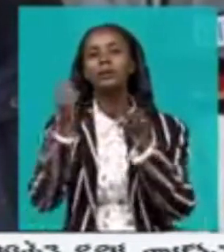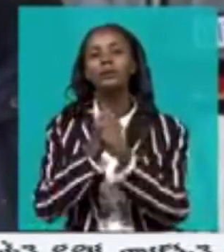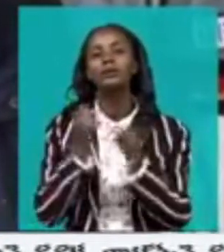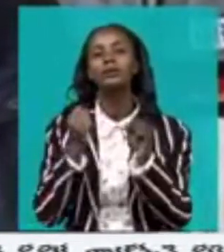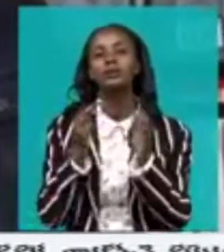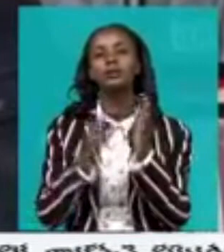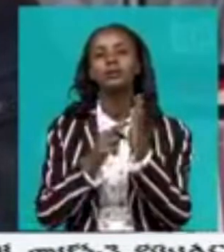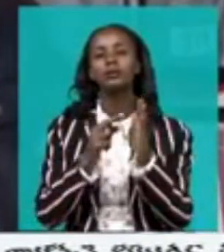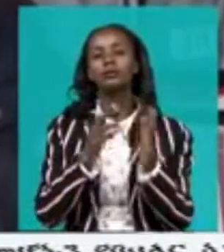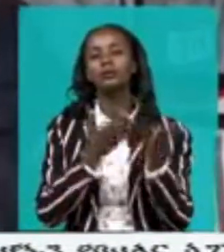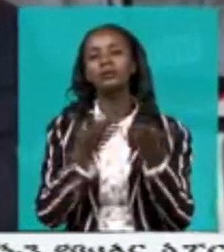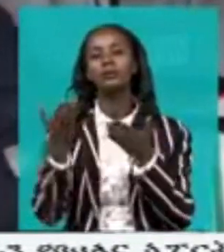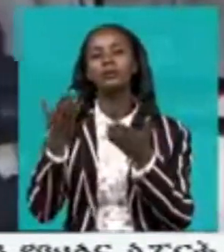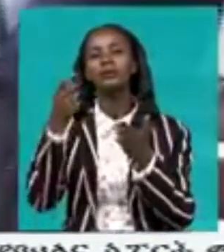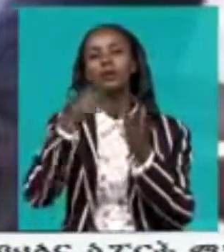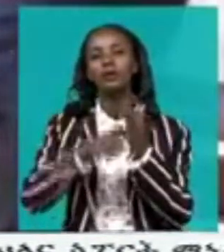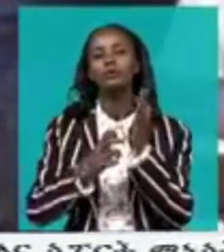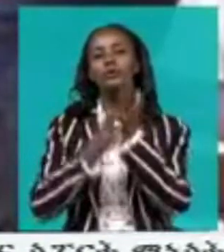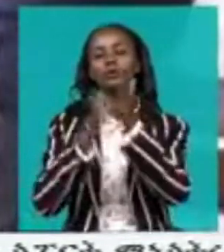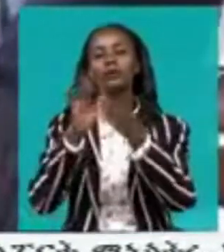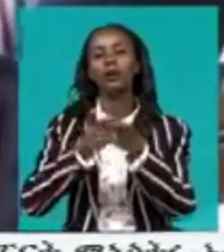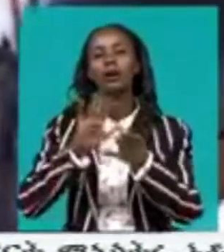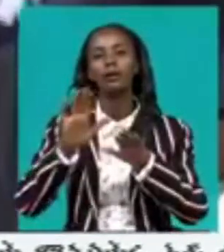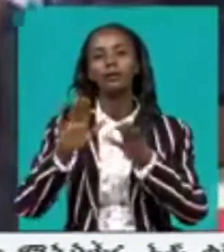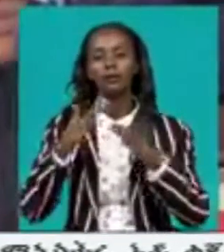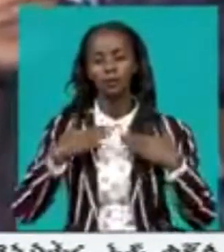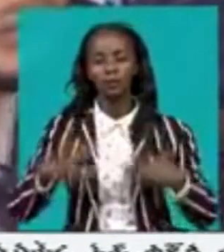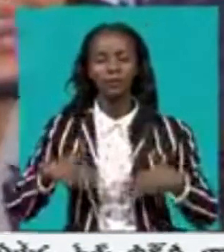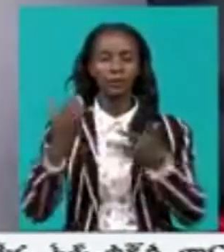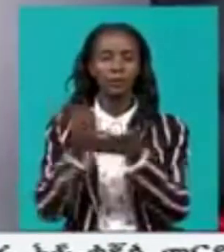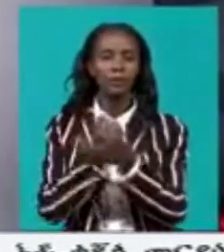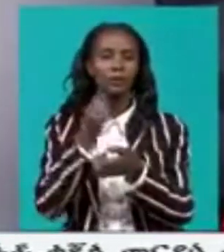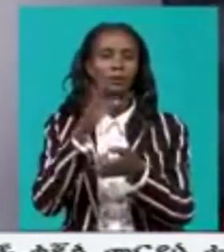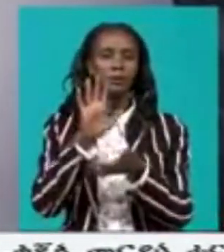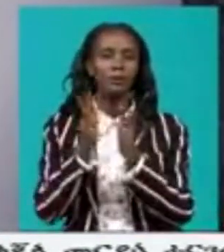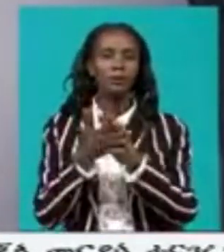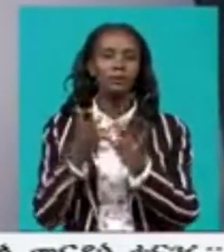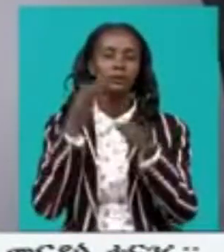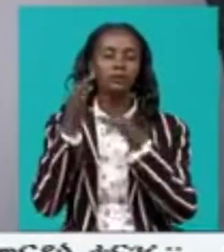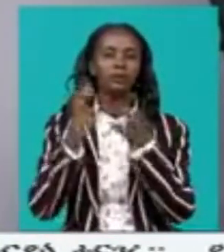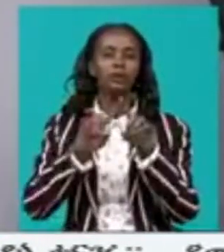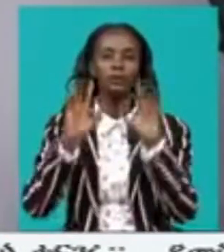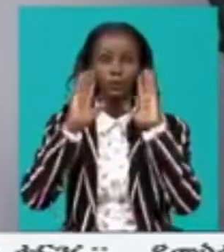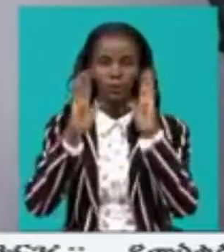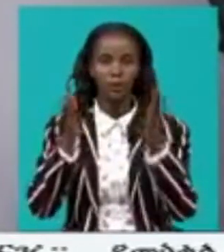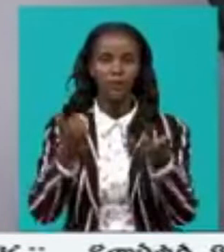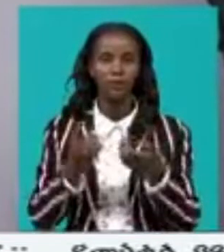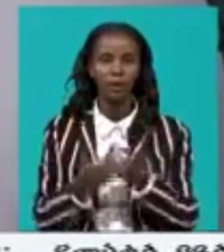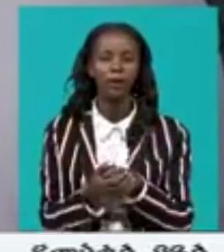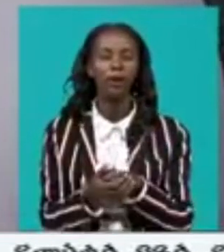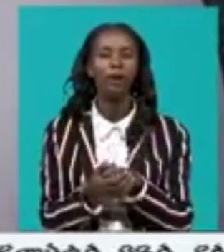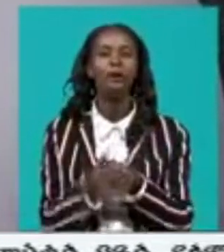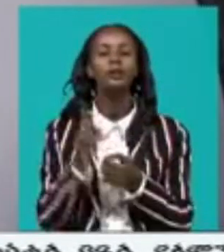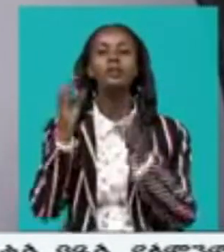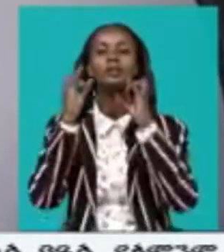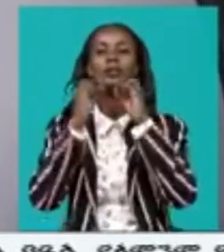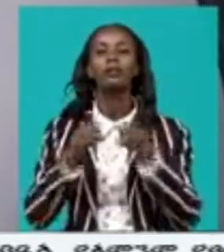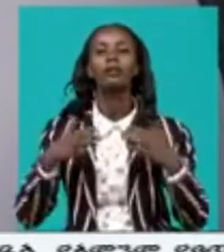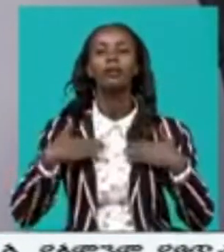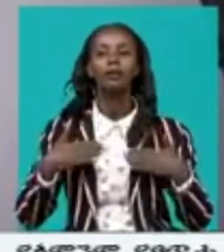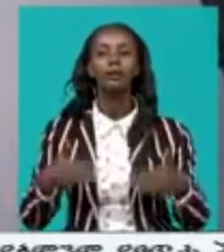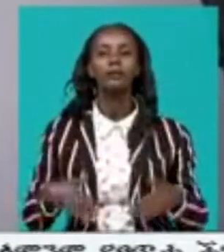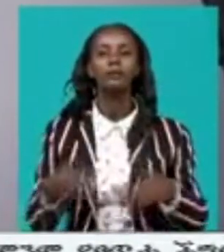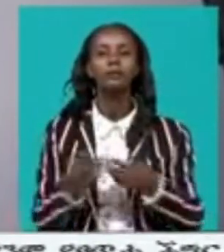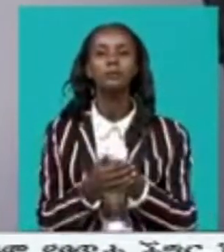ሕግ በማያከብሩ ትራንስፖርት አካላት ላይ እርምጃ እንደሚወሰድም አስረድተዋል። ልዩ ትኩረት ይፈልጋል ይህ የጸጥታ አካል።